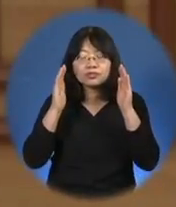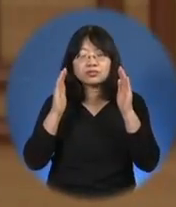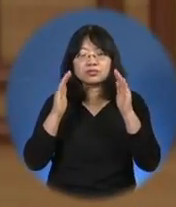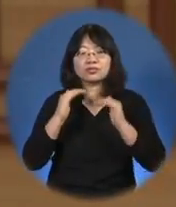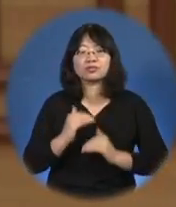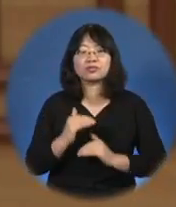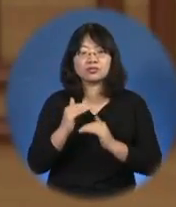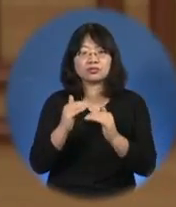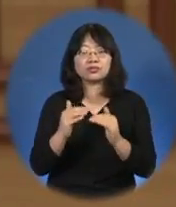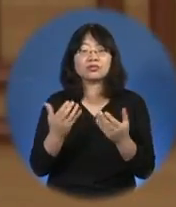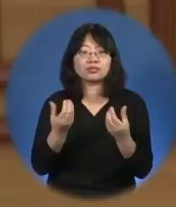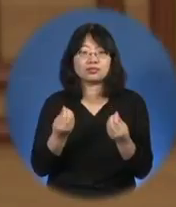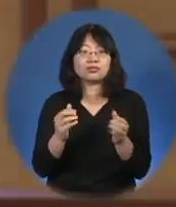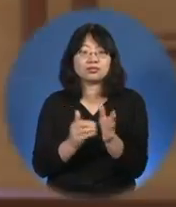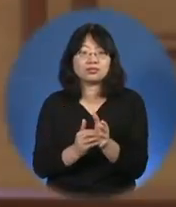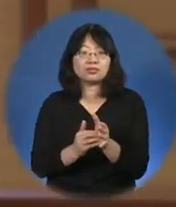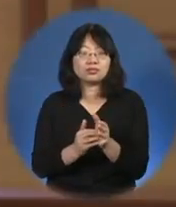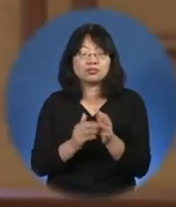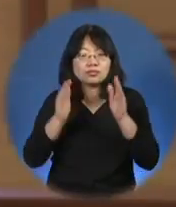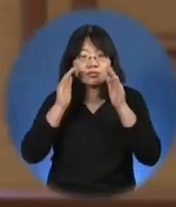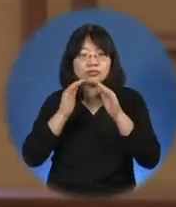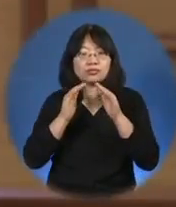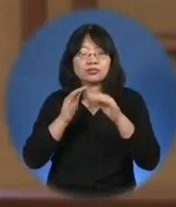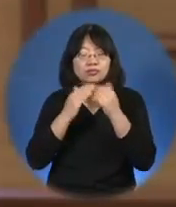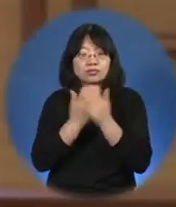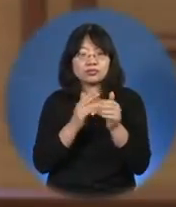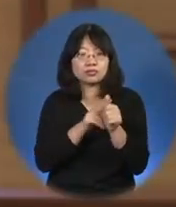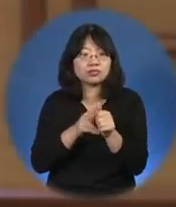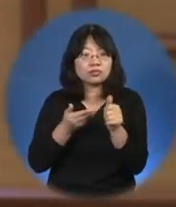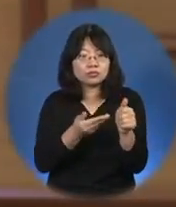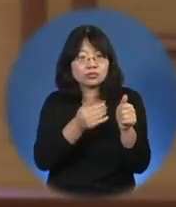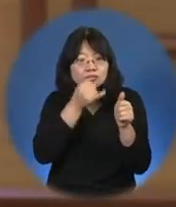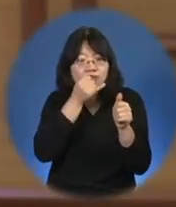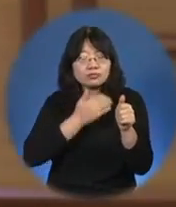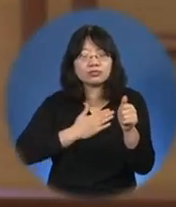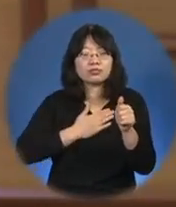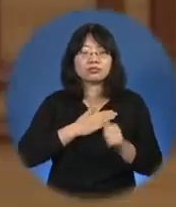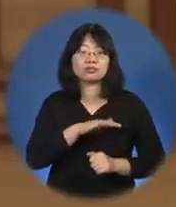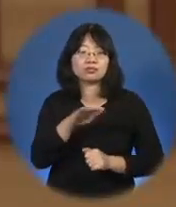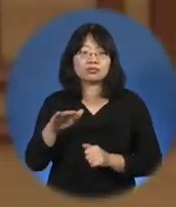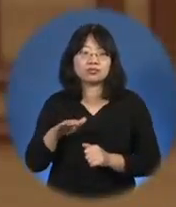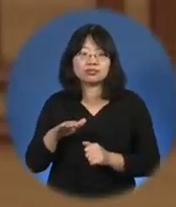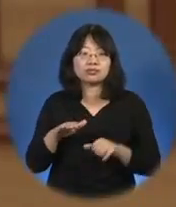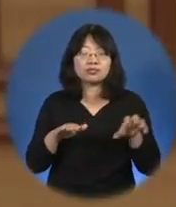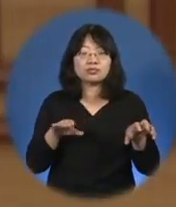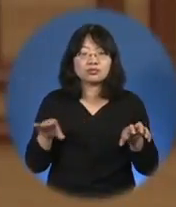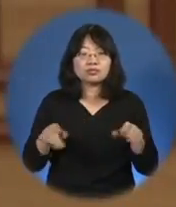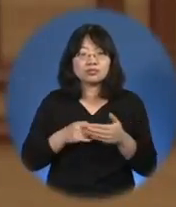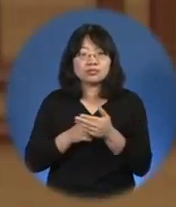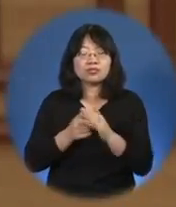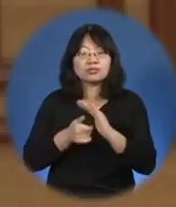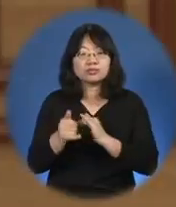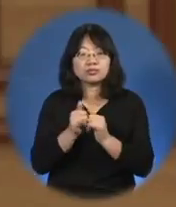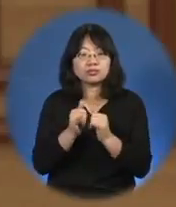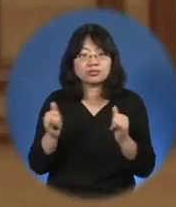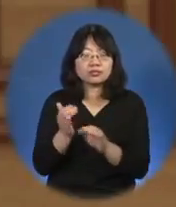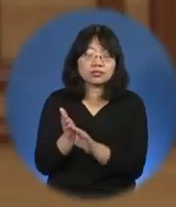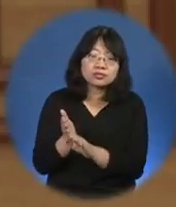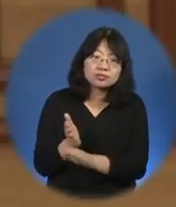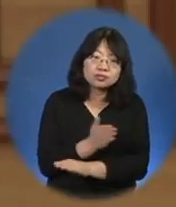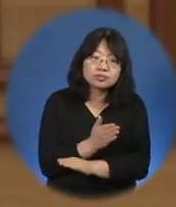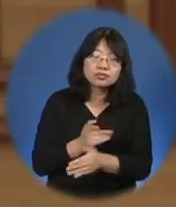학습 과정을 거쳤습니다. 뭐 공부 자료를 다 주었습니까? 예, 저희가 이제 그 양쪽 의견을 대표하는